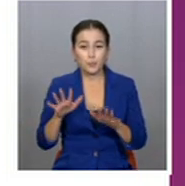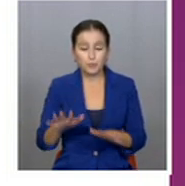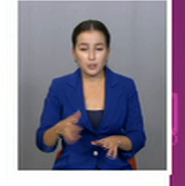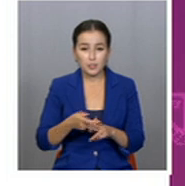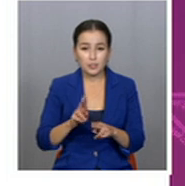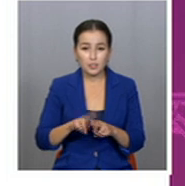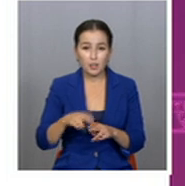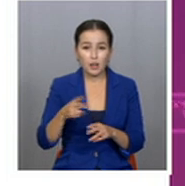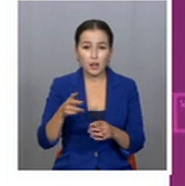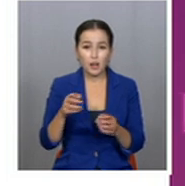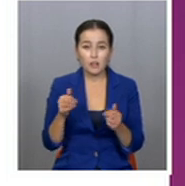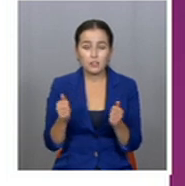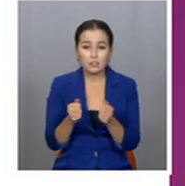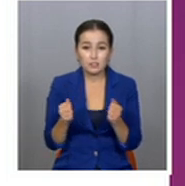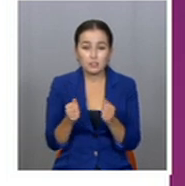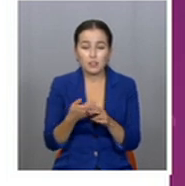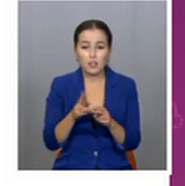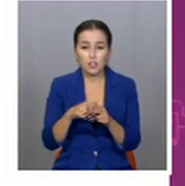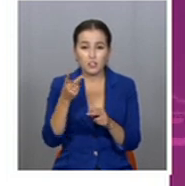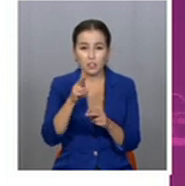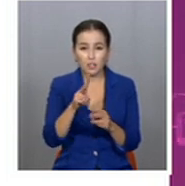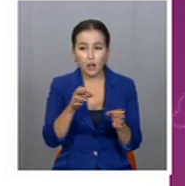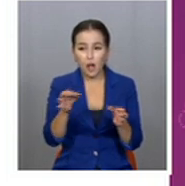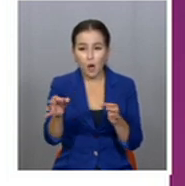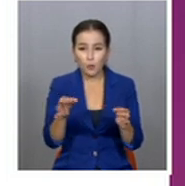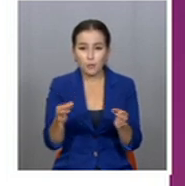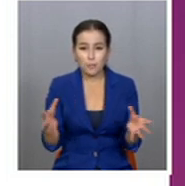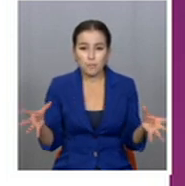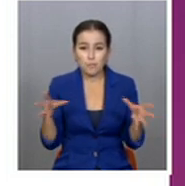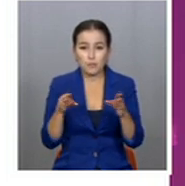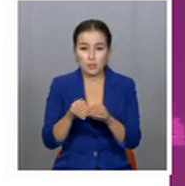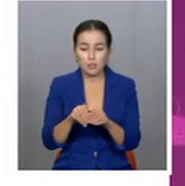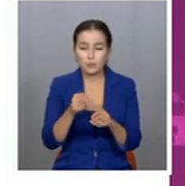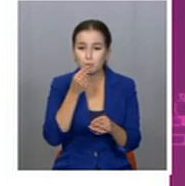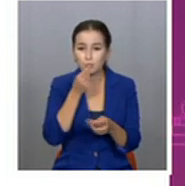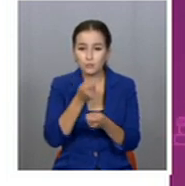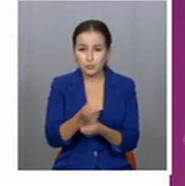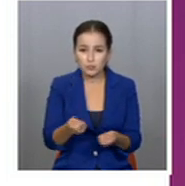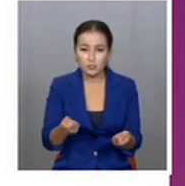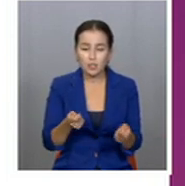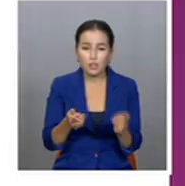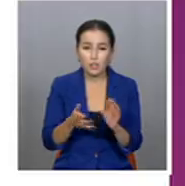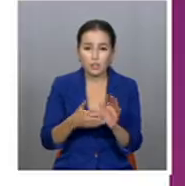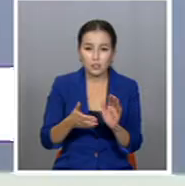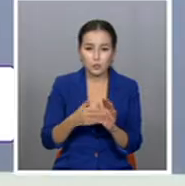екі ауыл бірігеді. Себебі азық түліктің жеткілікті болуында.